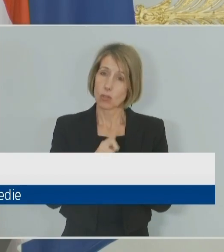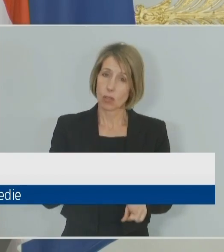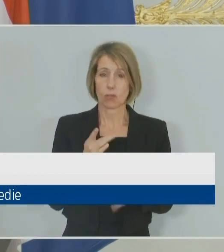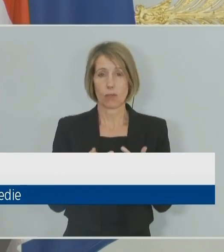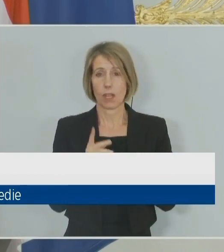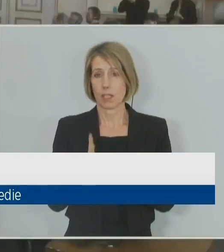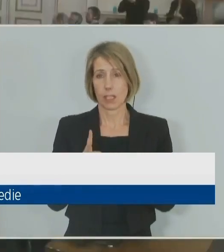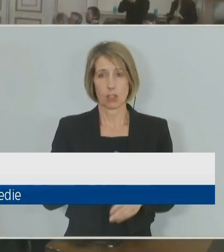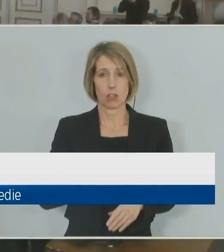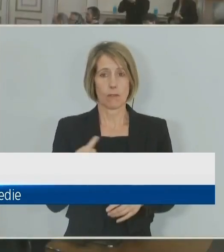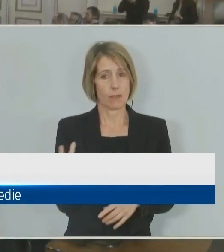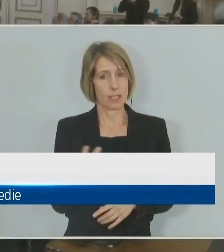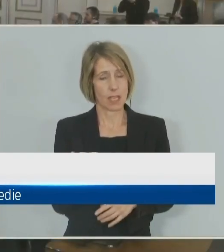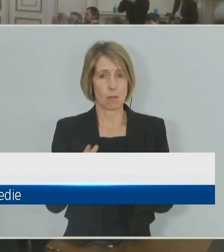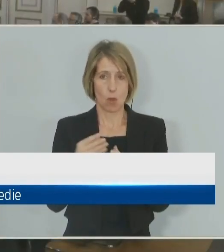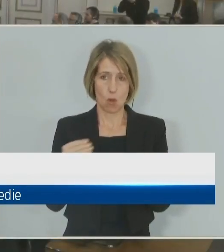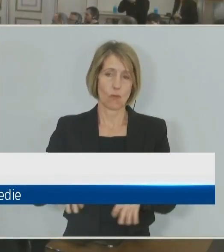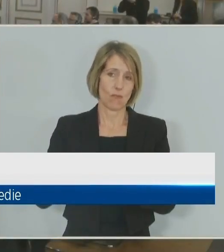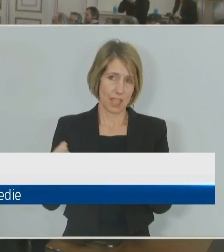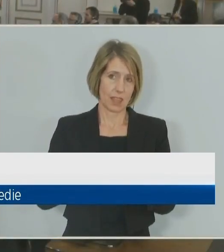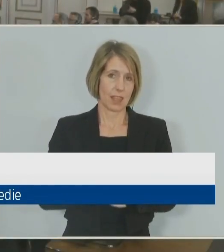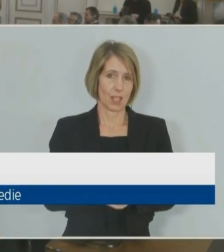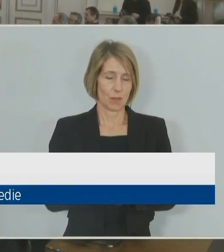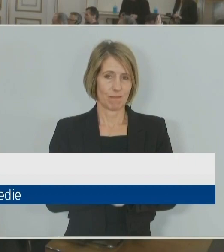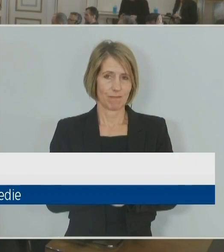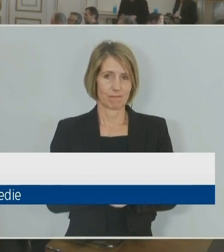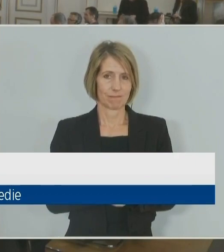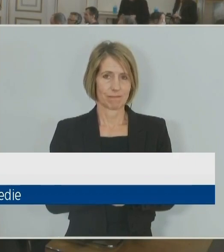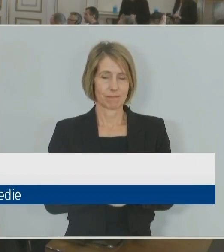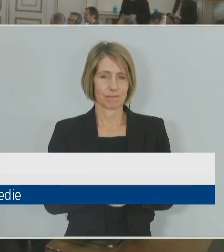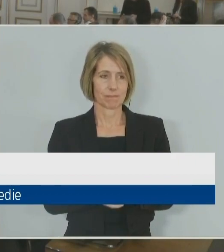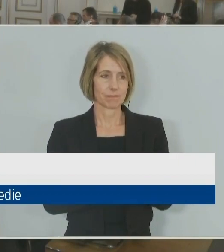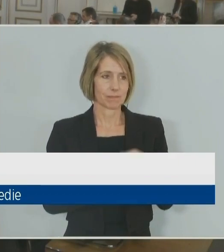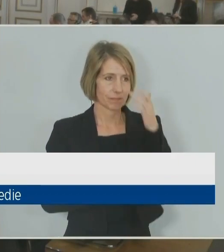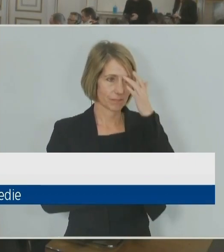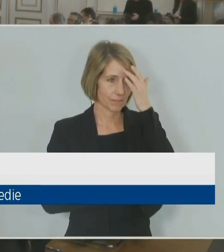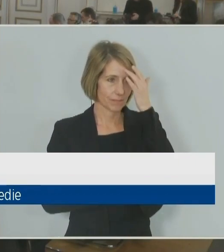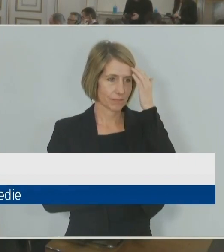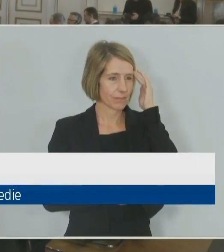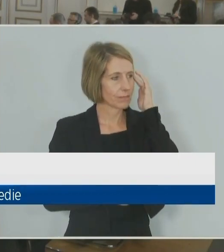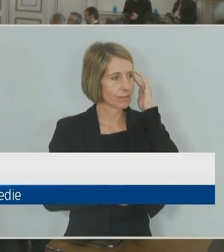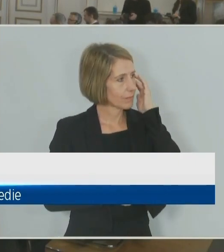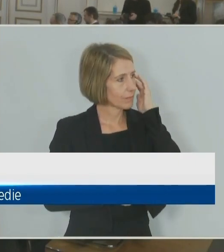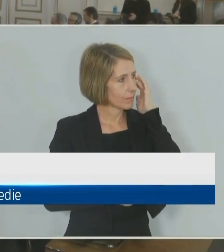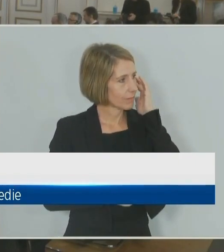Radio Televizioni i Kosovës kërkon falje për mungesën ose probleme teknike.